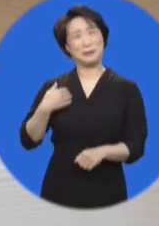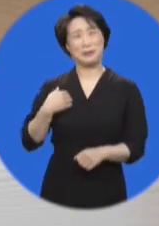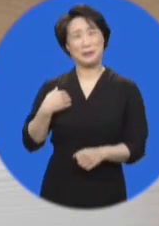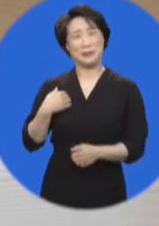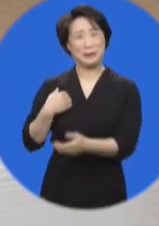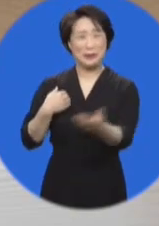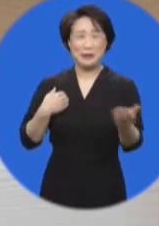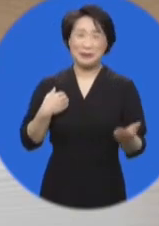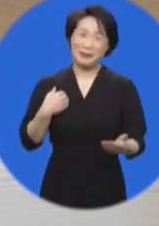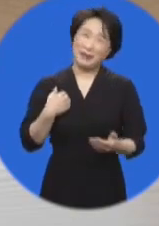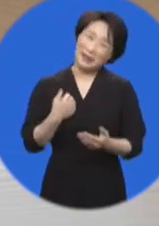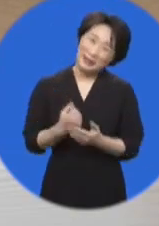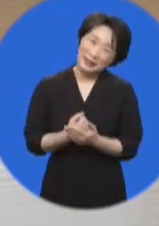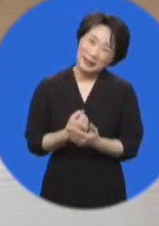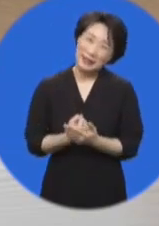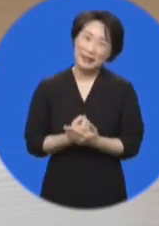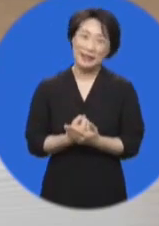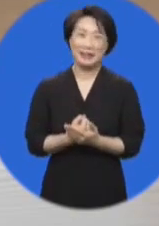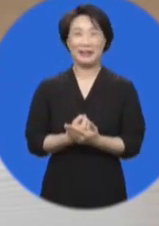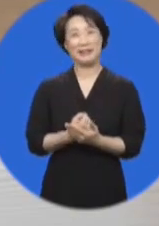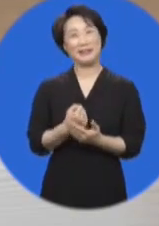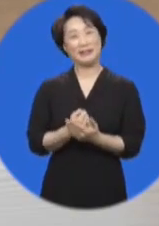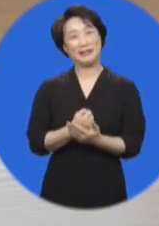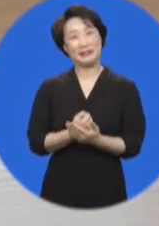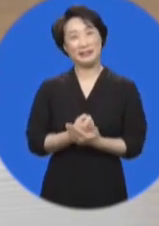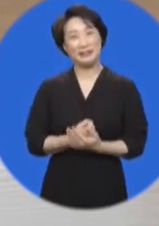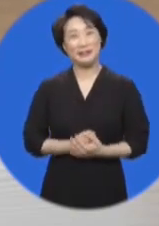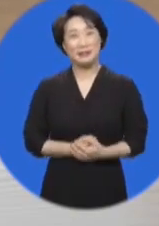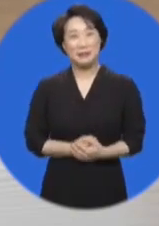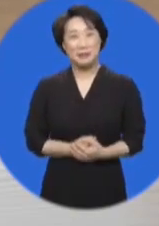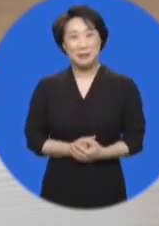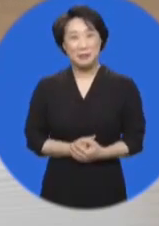있다는데 참 안타깝다.